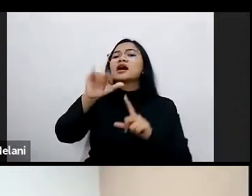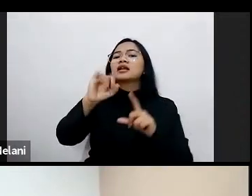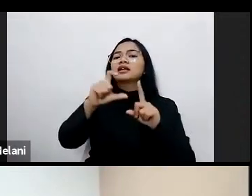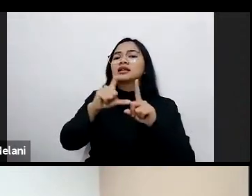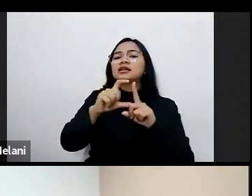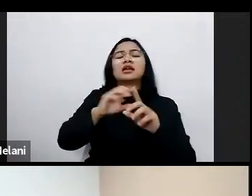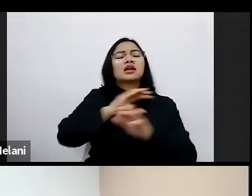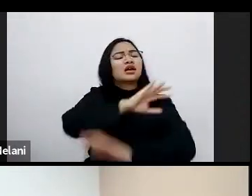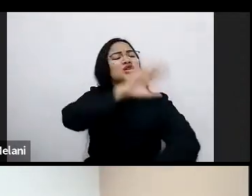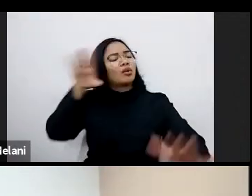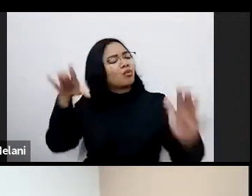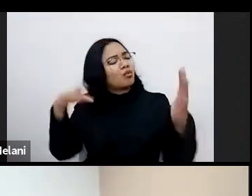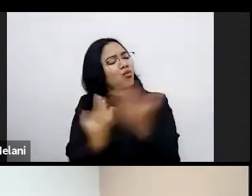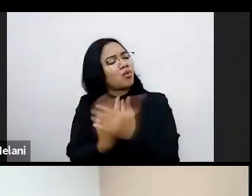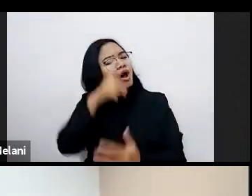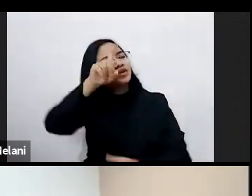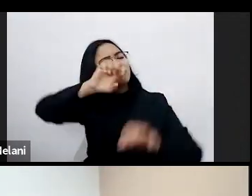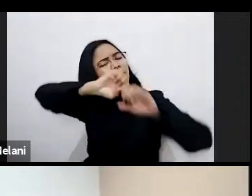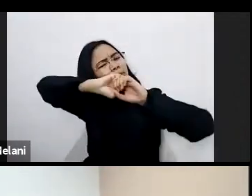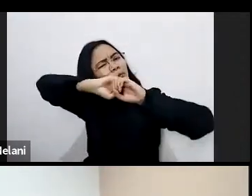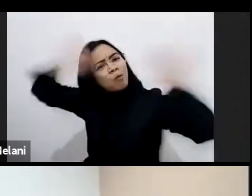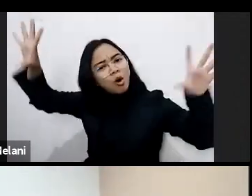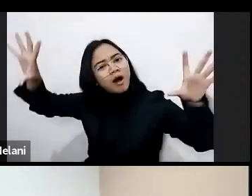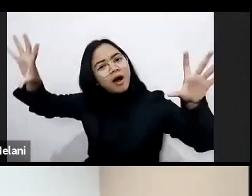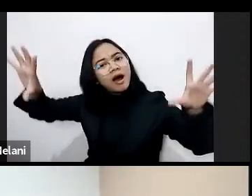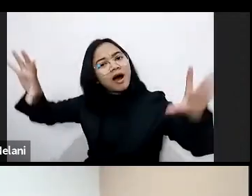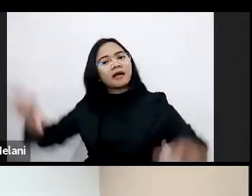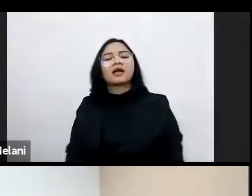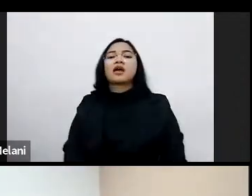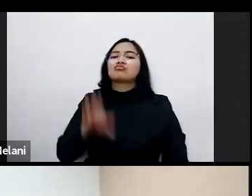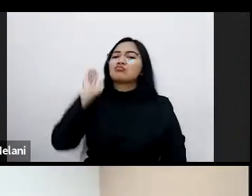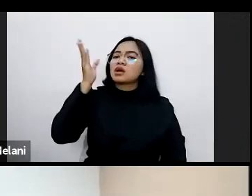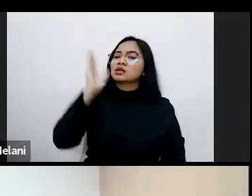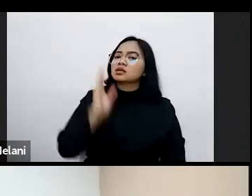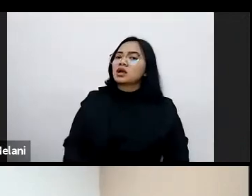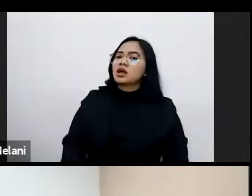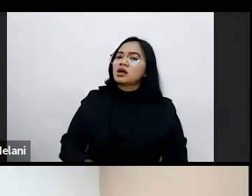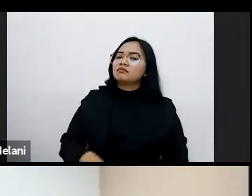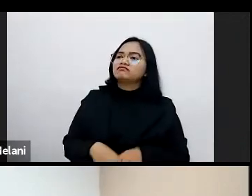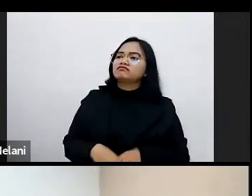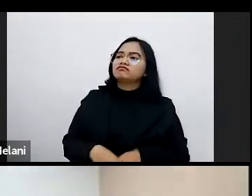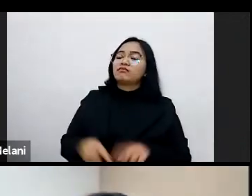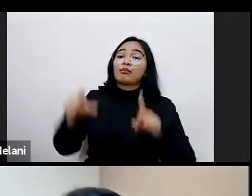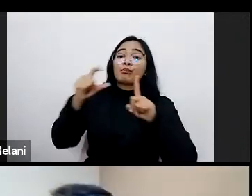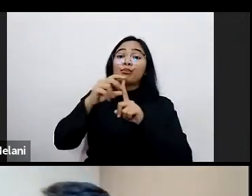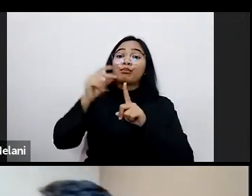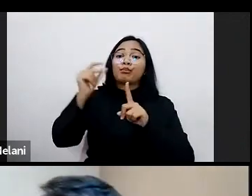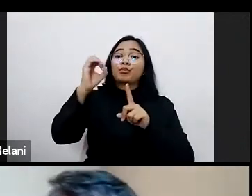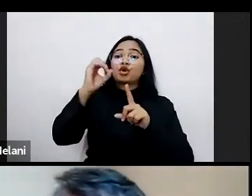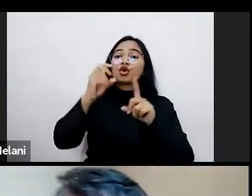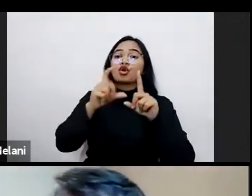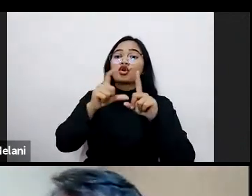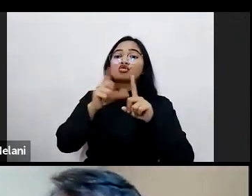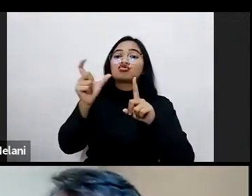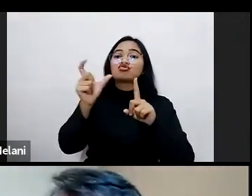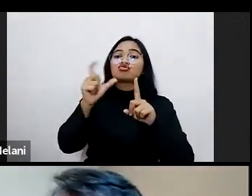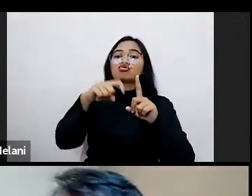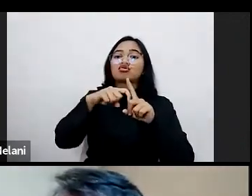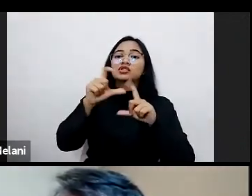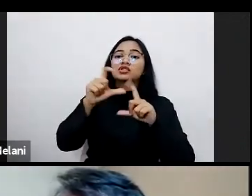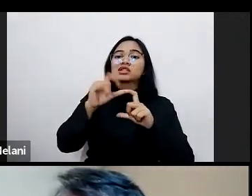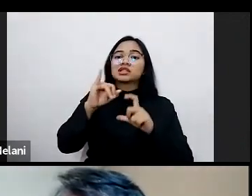dibongkar gitu. Dan kita tahu bahwa produksi pengetahuan tidak netral ya, dan hierarki di dalam institusi